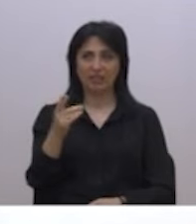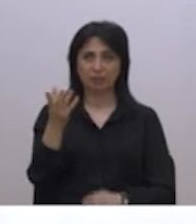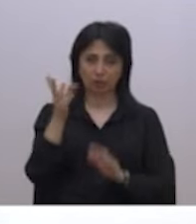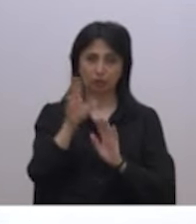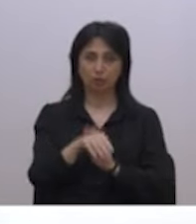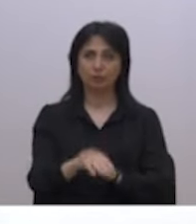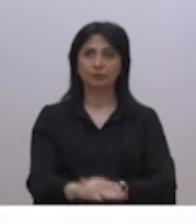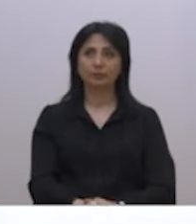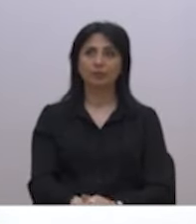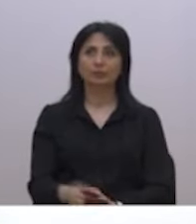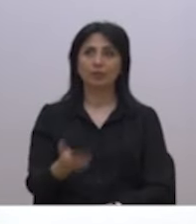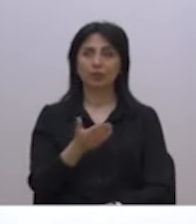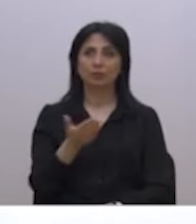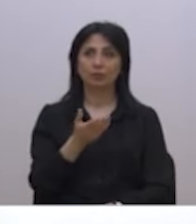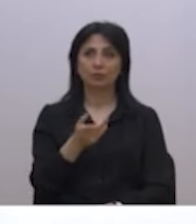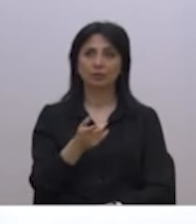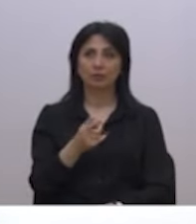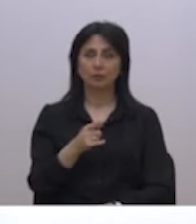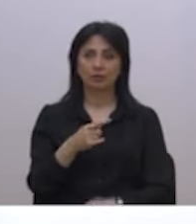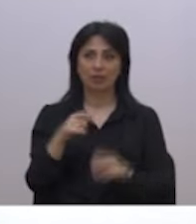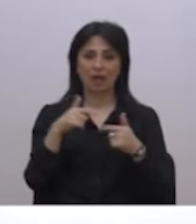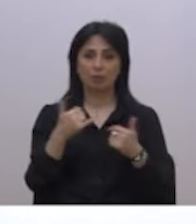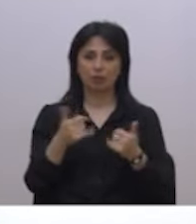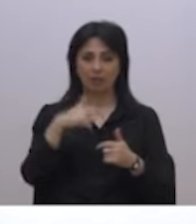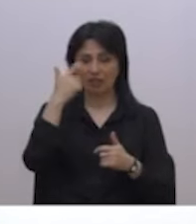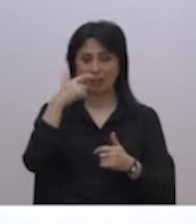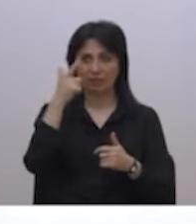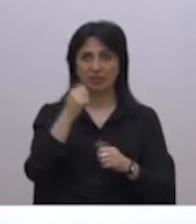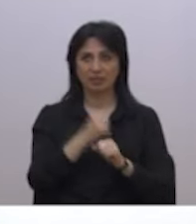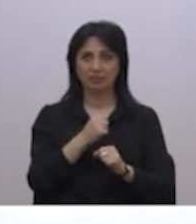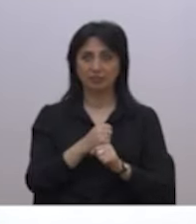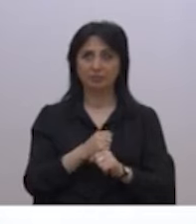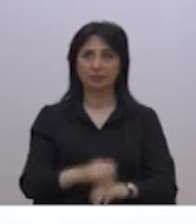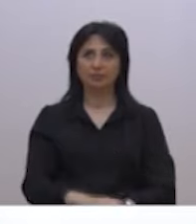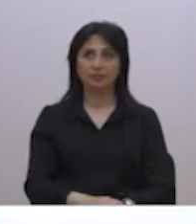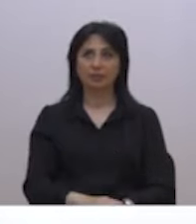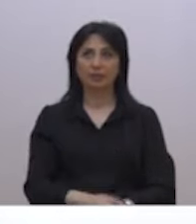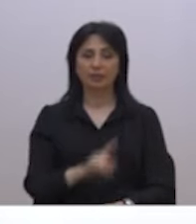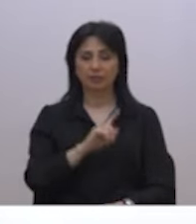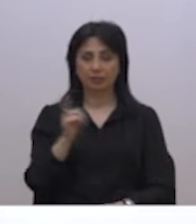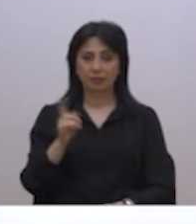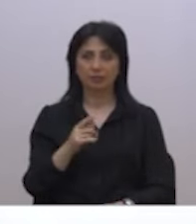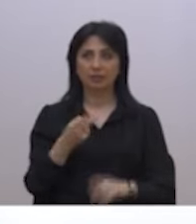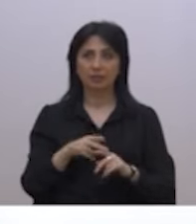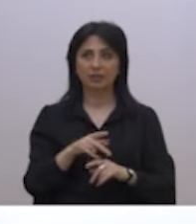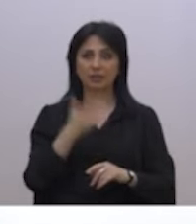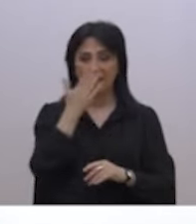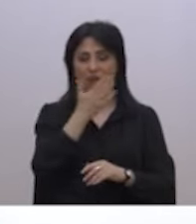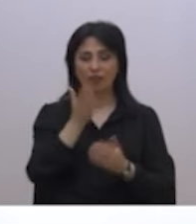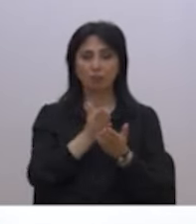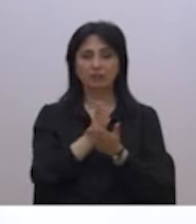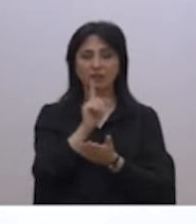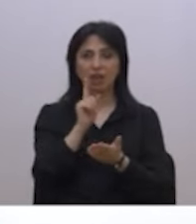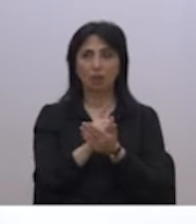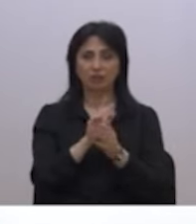შორის, რომლის გამოცვლასაც ეხა ბიძინა ივანიშვილი აპირებს. მაგრამ ეს ეროვნული მისია